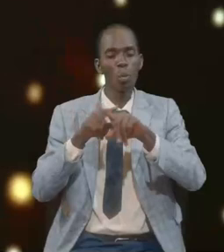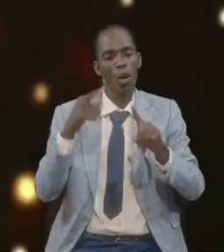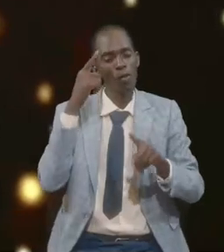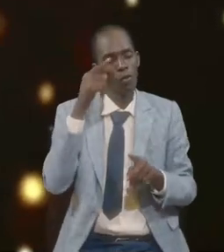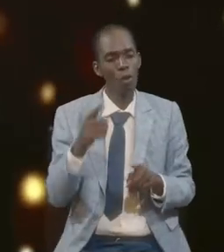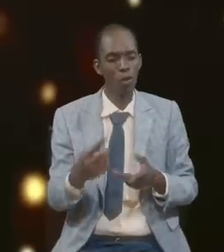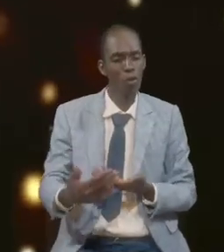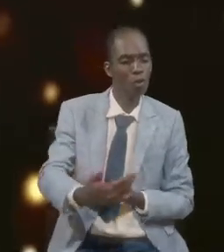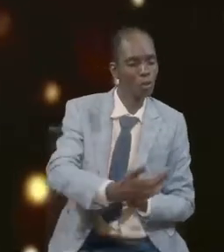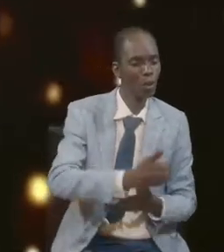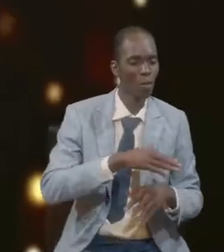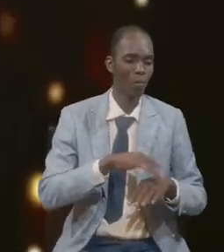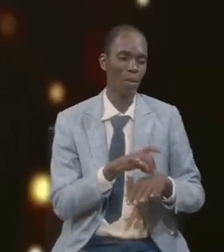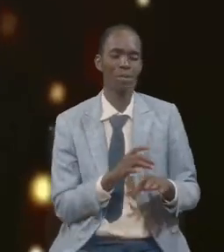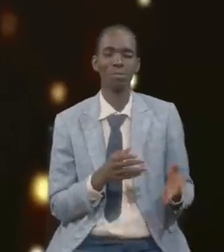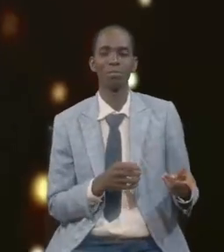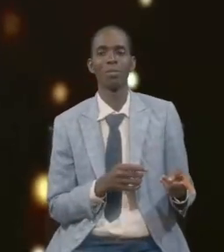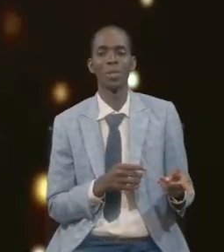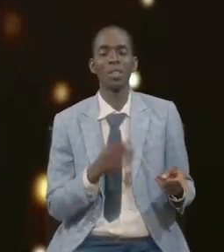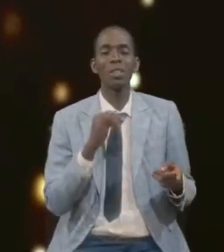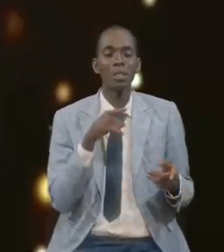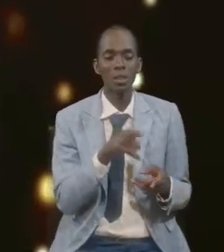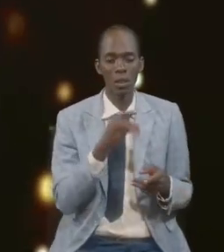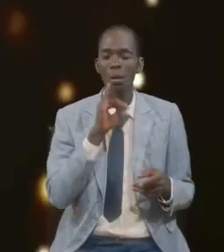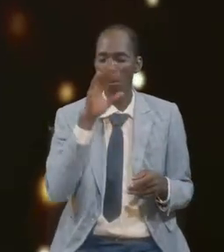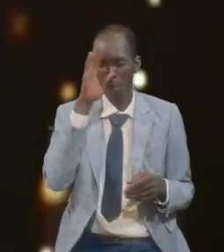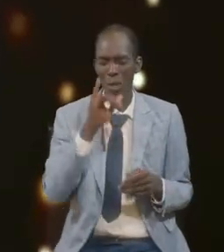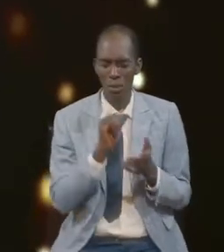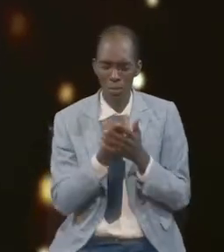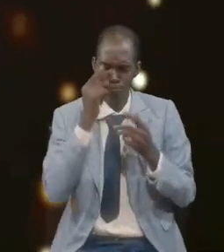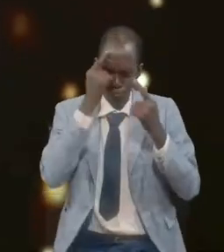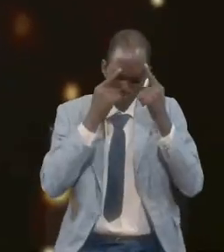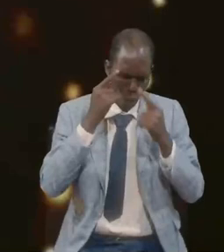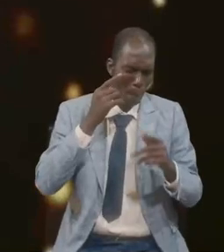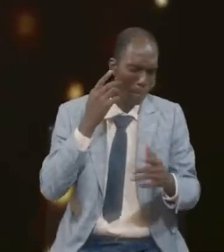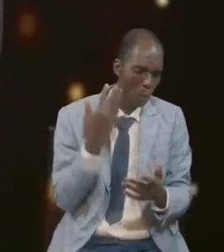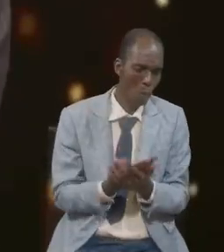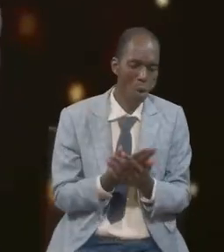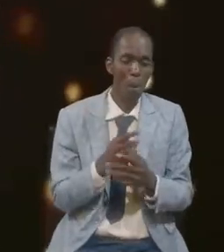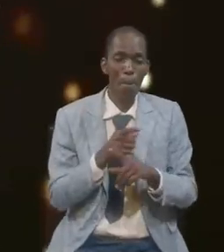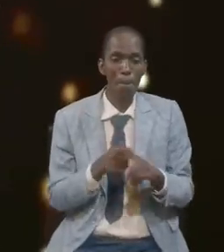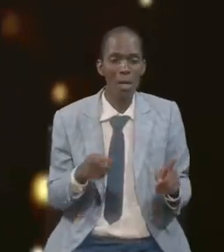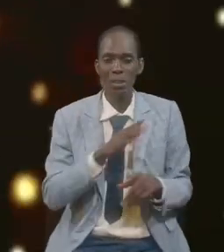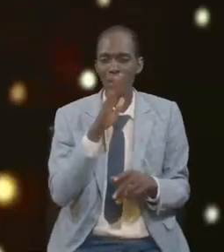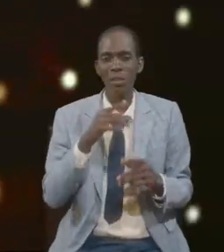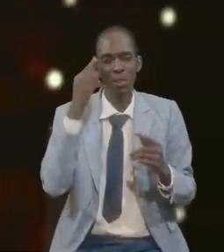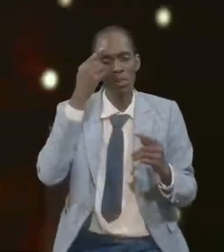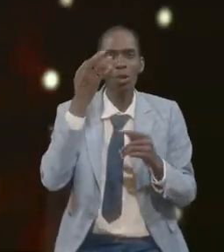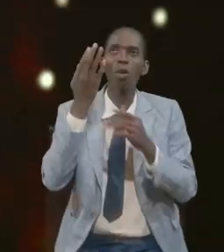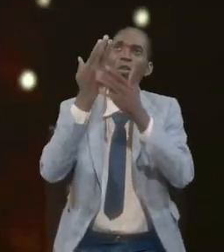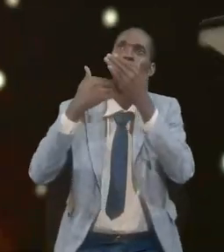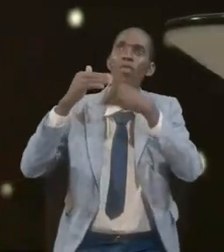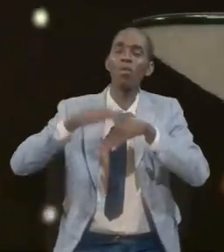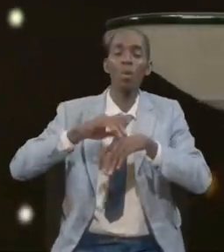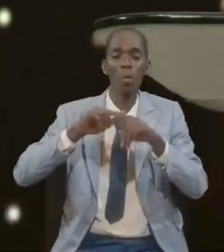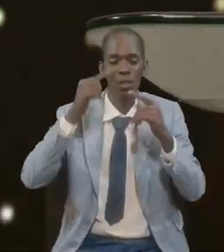planifie pour sa récolte. C'est un homme, un bien-penseur. Il ne pense pas au ciel, il pense à ce qu'il a sur la terre. C'est